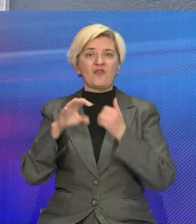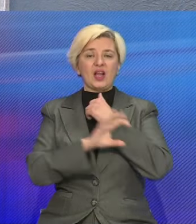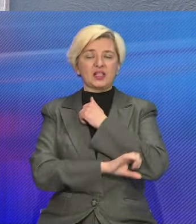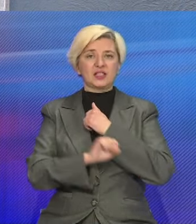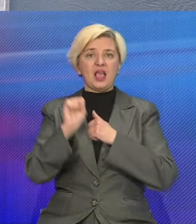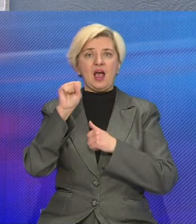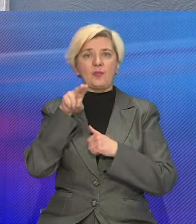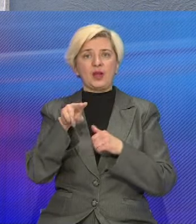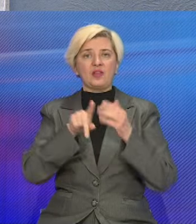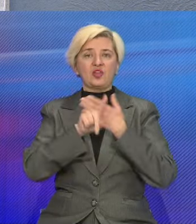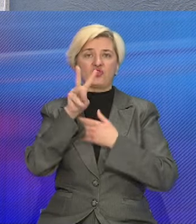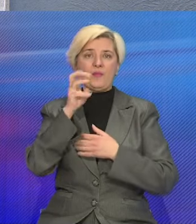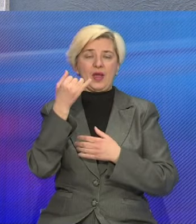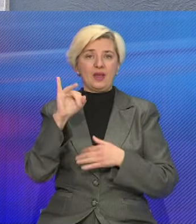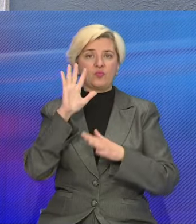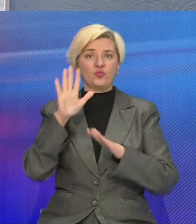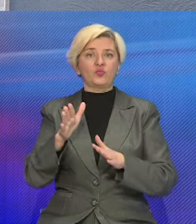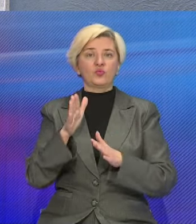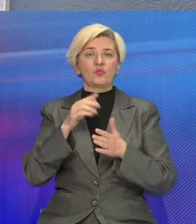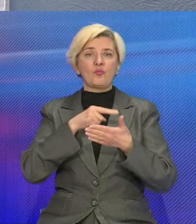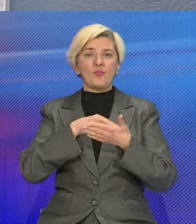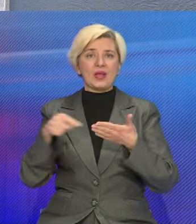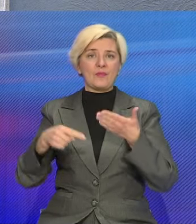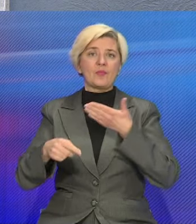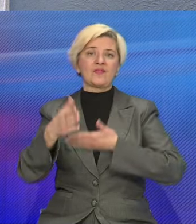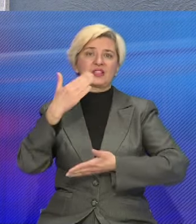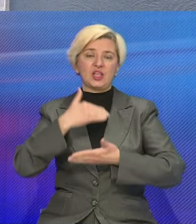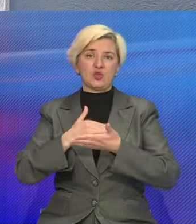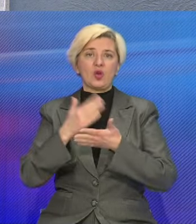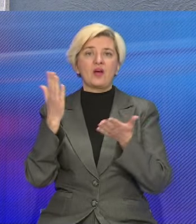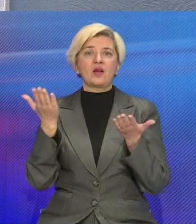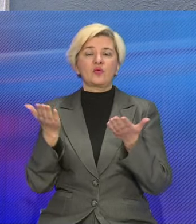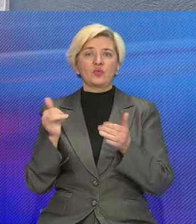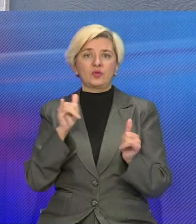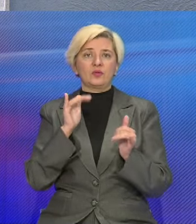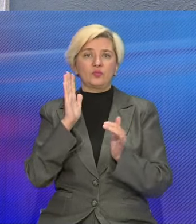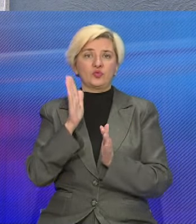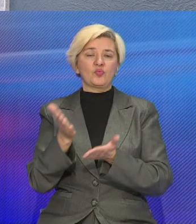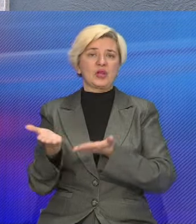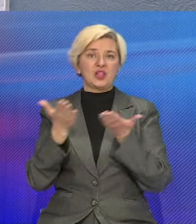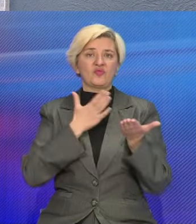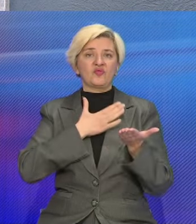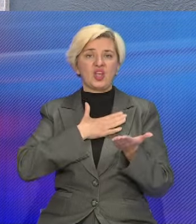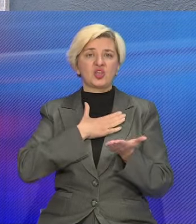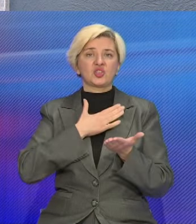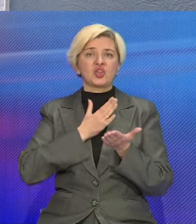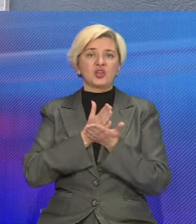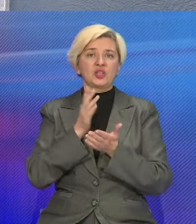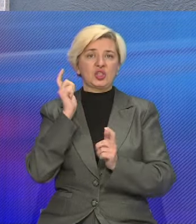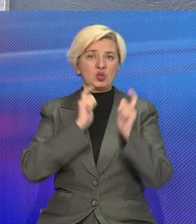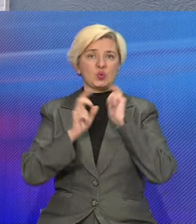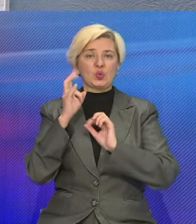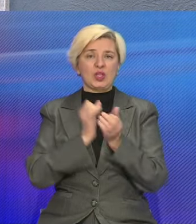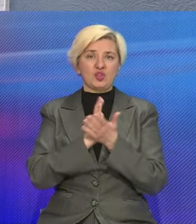лучші будуть приглашені на стажіровку в наш інститут, в регіональне отделення, в центральний офіс, а в дальнішні ми будем